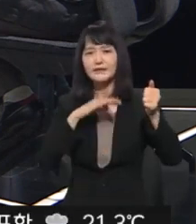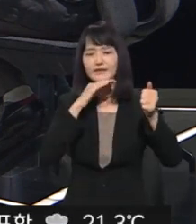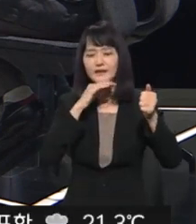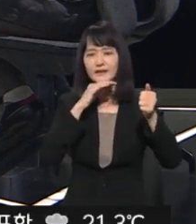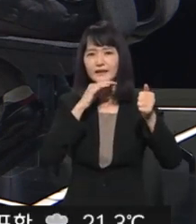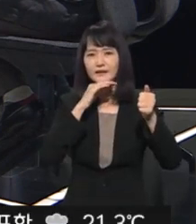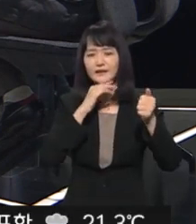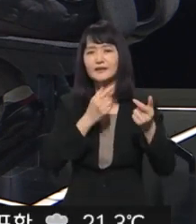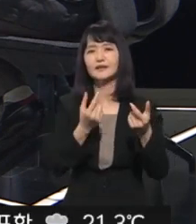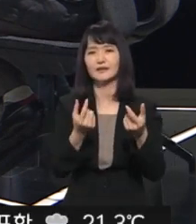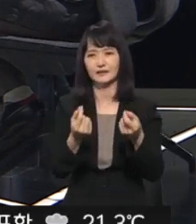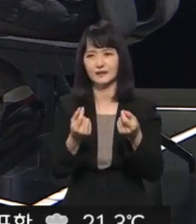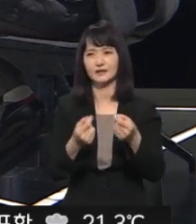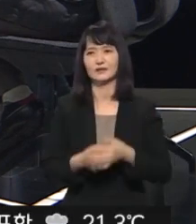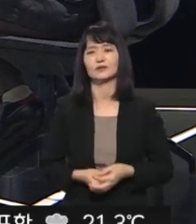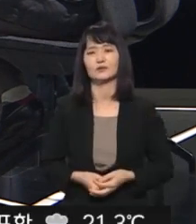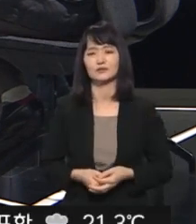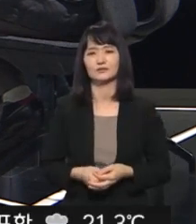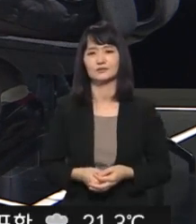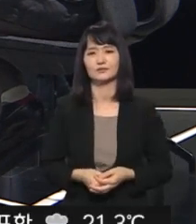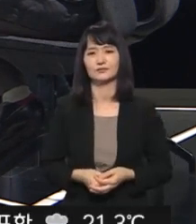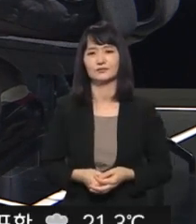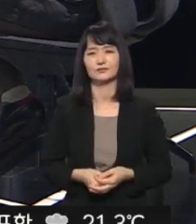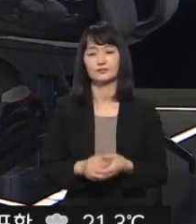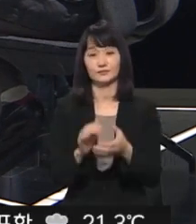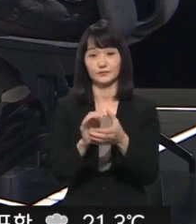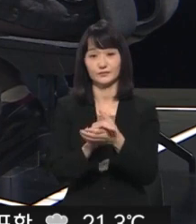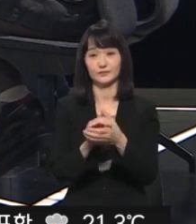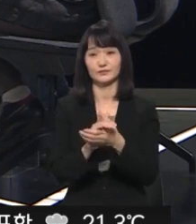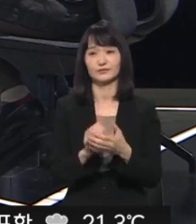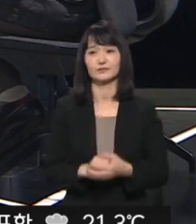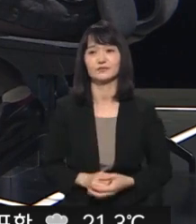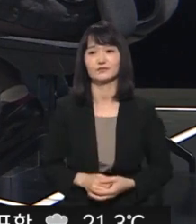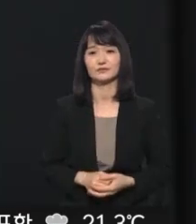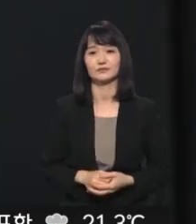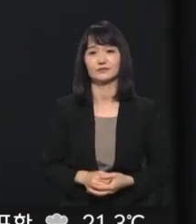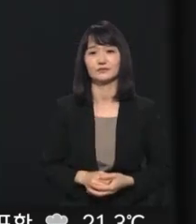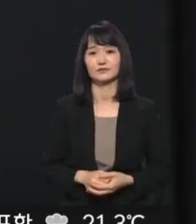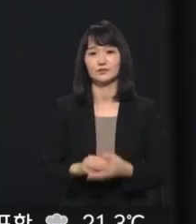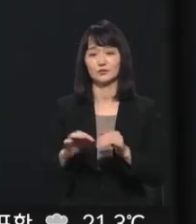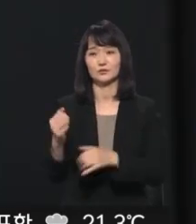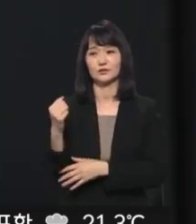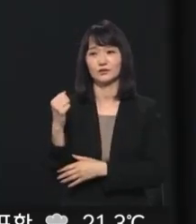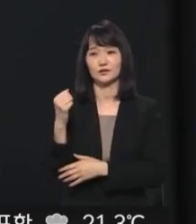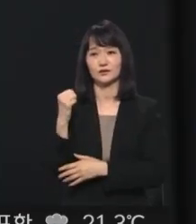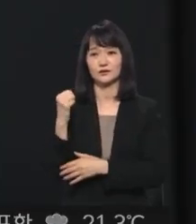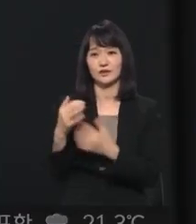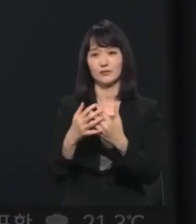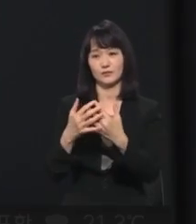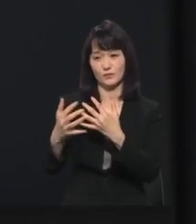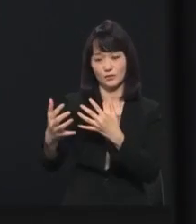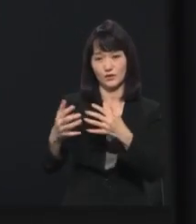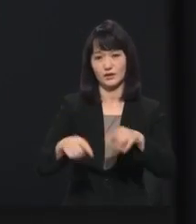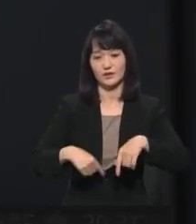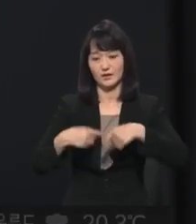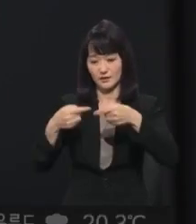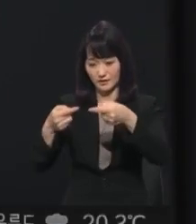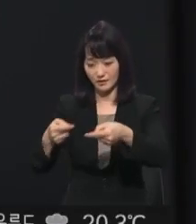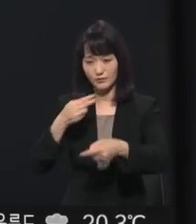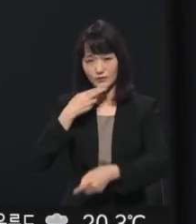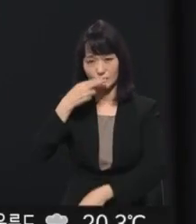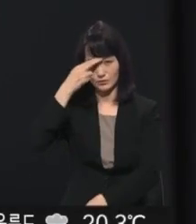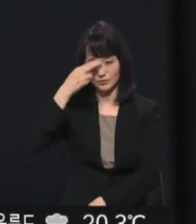친구 문으로 은계 있다가 중요합니까 그렇다 라고 해도 연 체험해서 싼거 않는 한 번 술을 2잔 지 모르겠습니다 그래서 이런 잠금 부터 시작해서